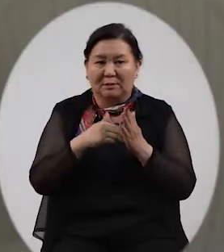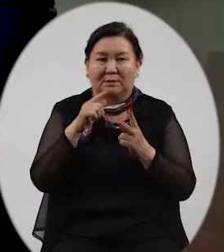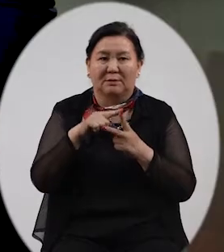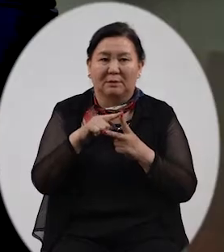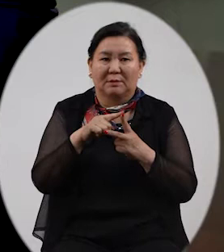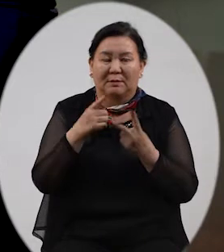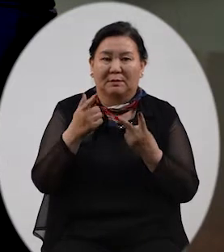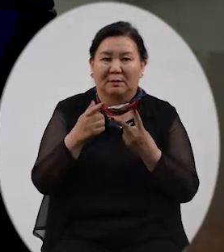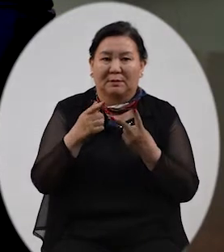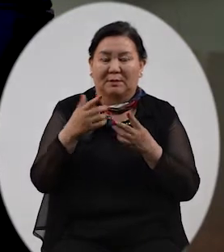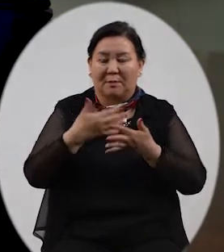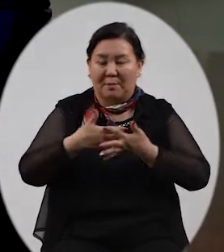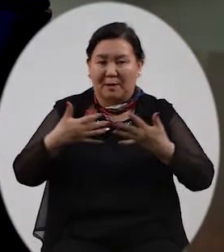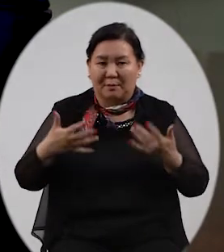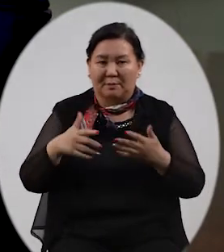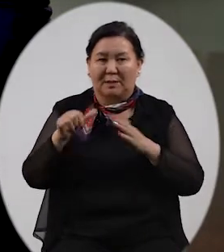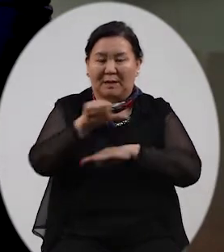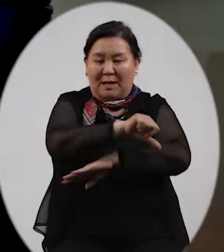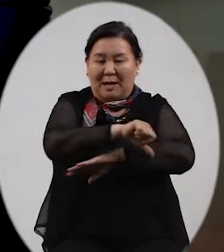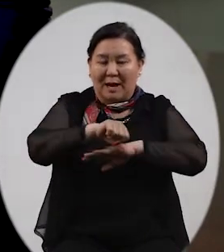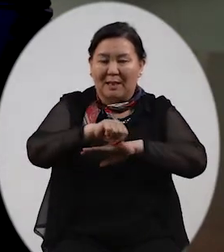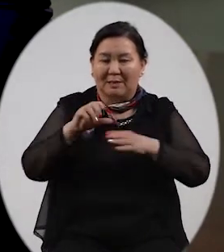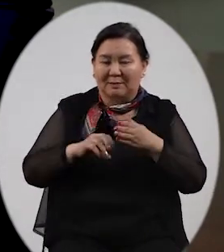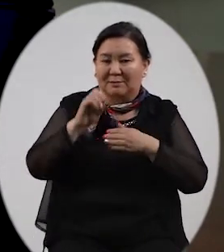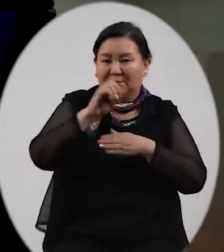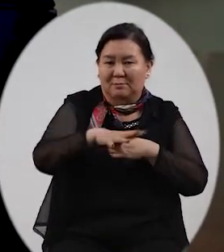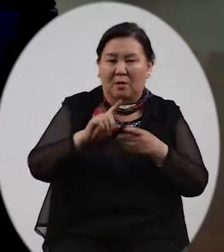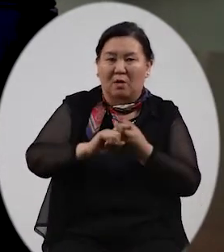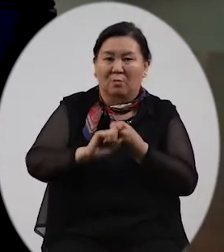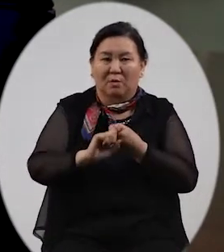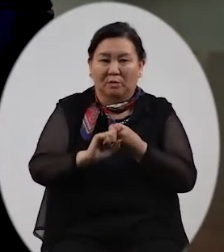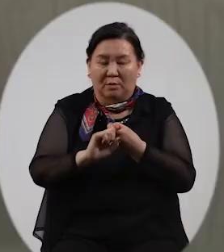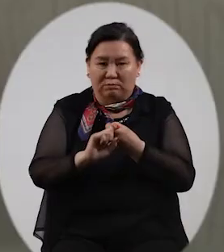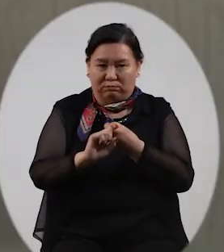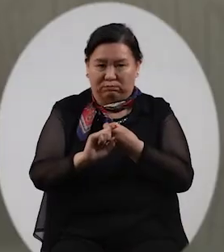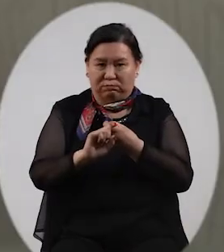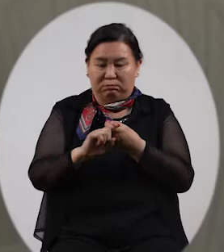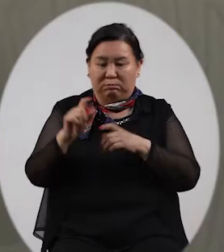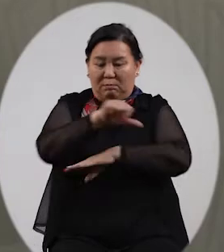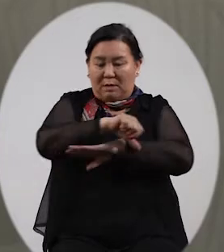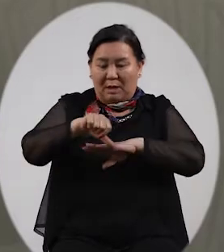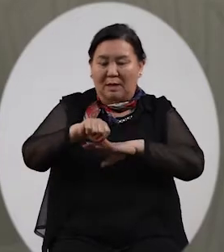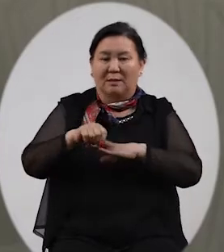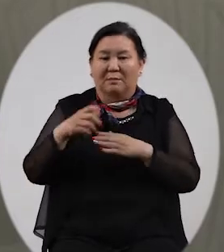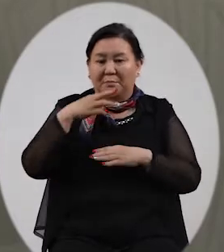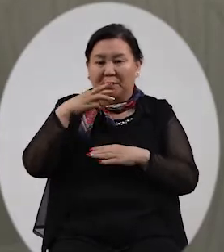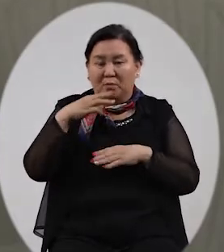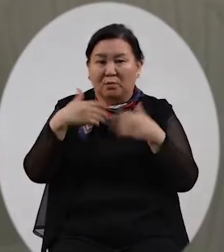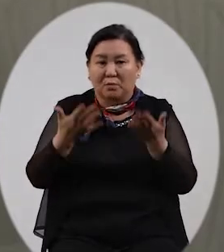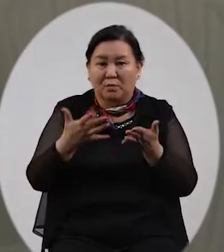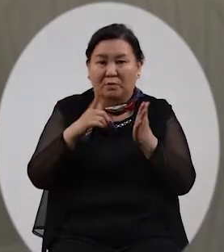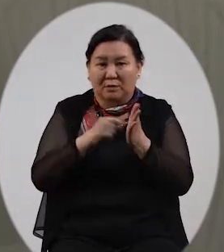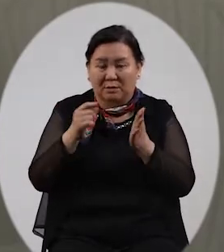тулд бол за бараа бүтээгдэхүүн гайлын хэлээр нэвтрүүлэхтэй холбоотойгоор бид нар бол гайлын мэдүүлэг өгөх